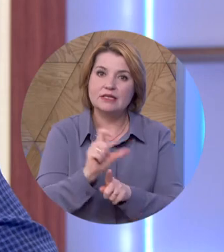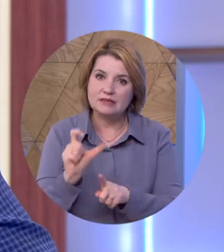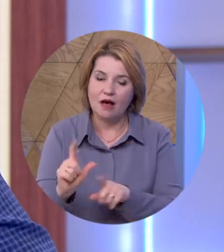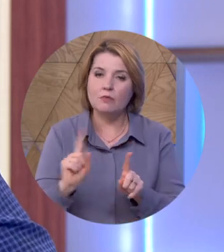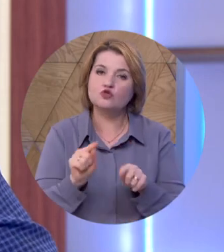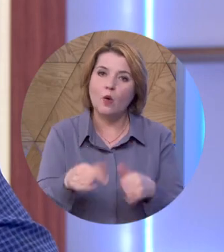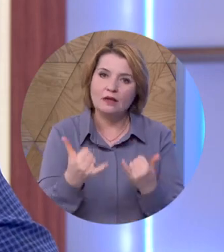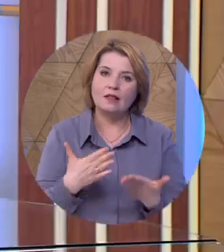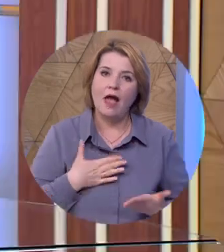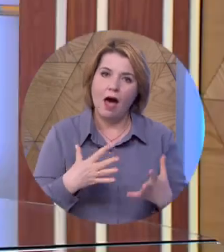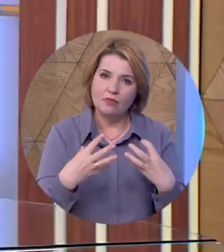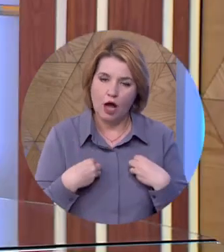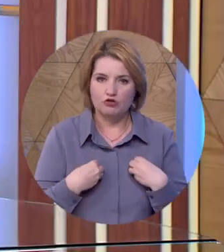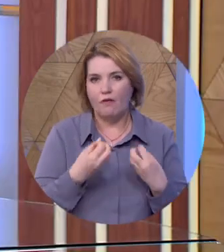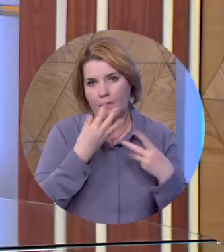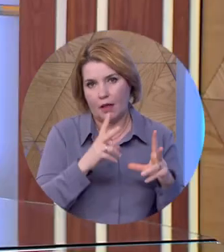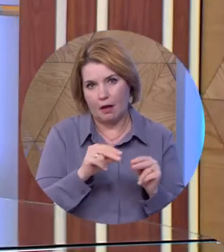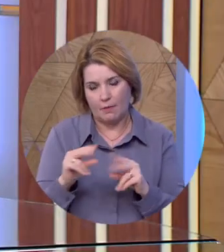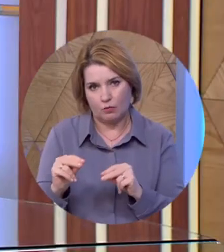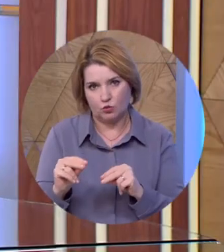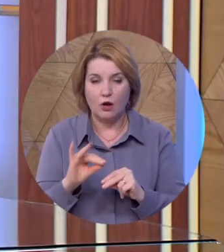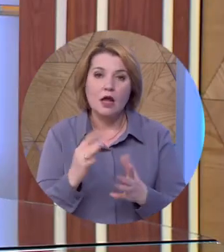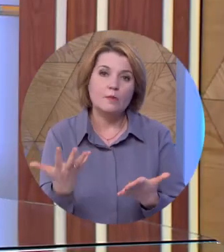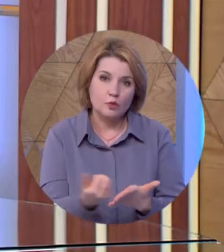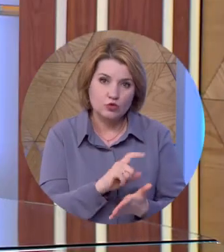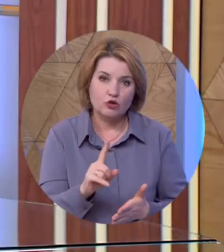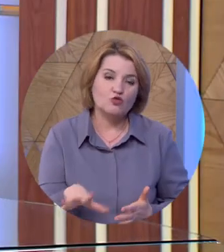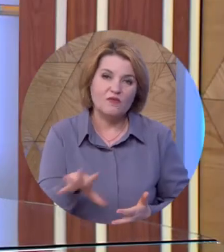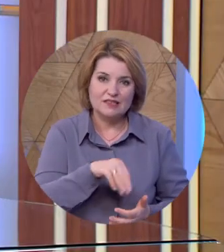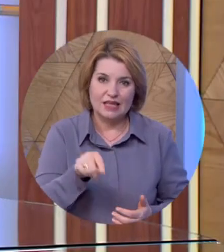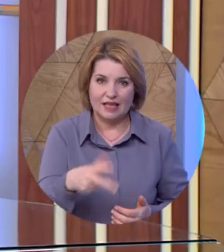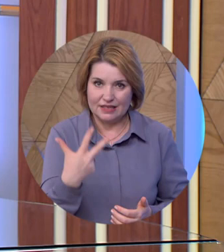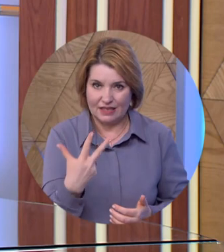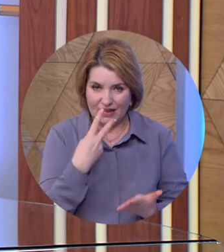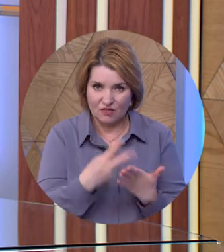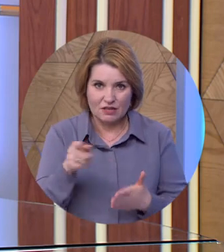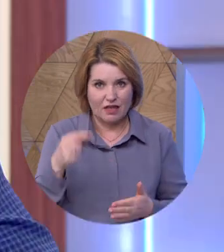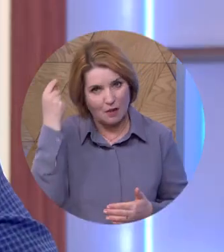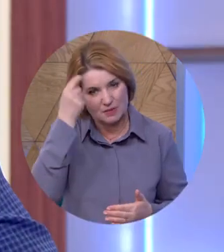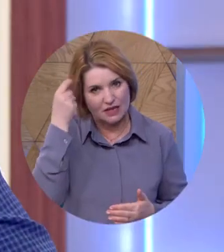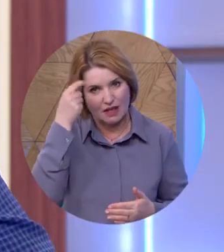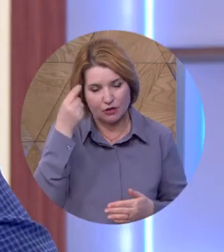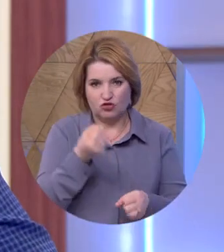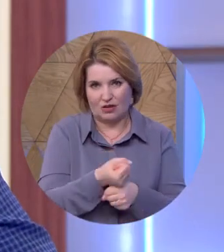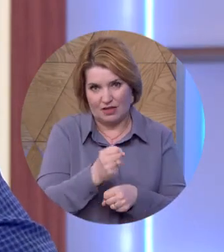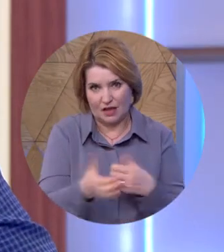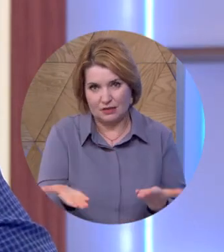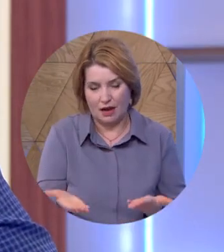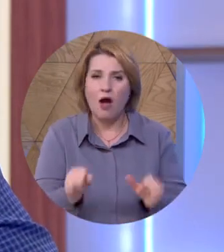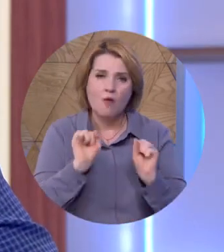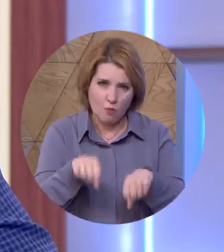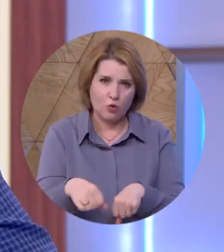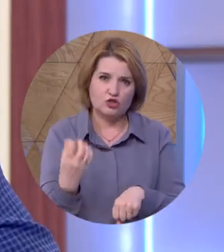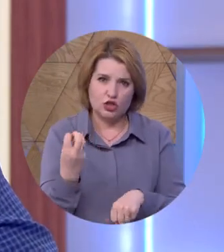нашего благополучия. И получается, все эти три вида – это все психологическое насилие? Ну, я думаю, что можно выделить еще, наверное,